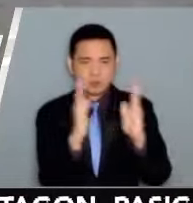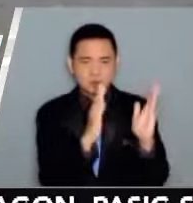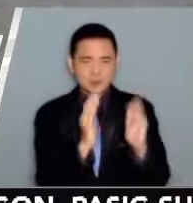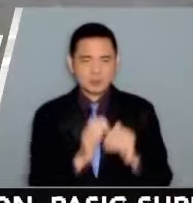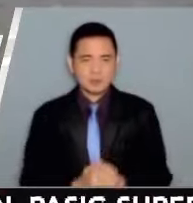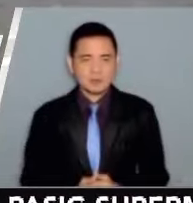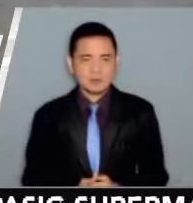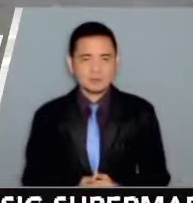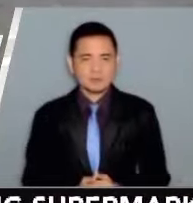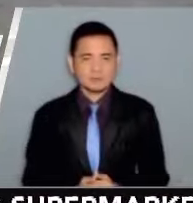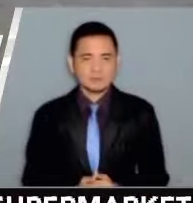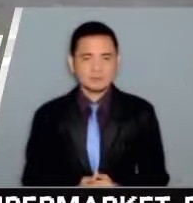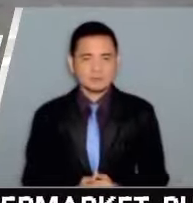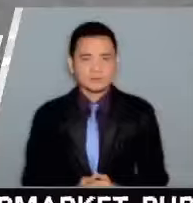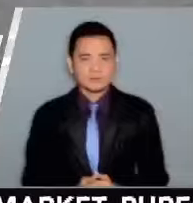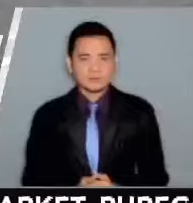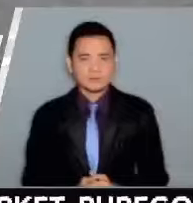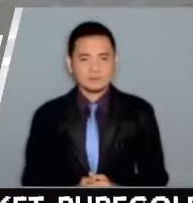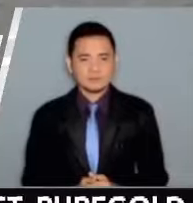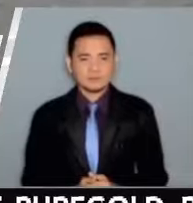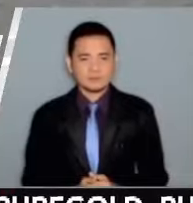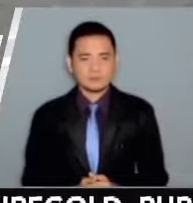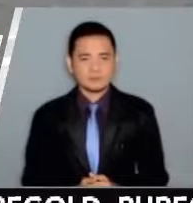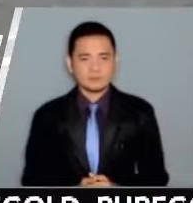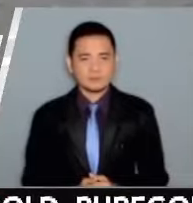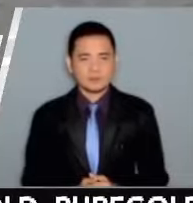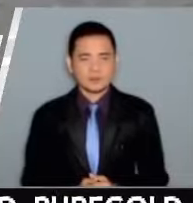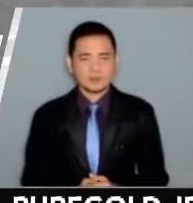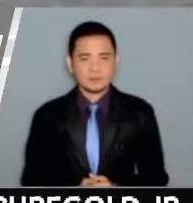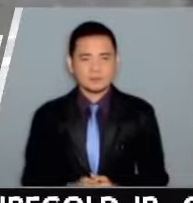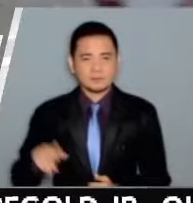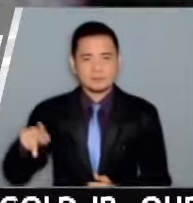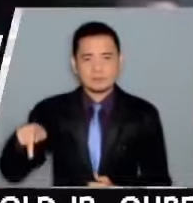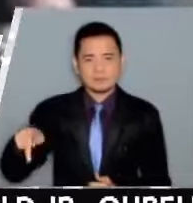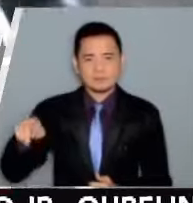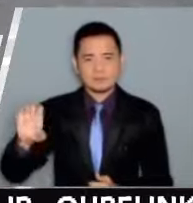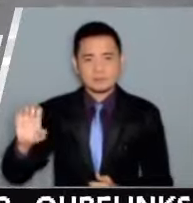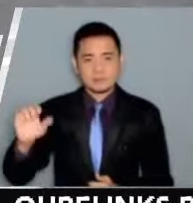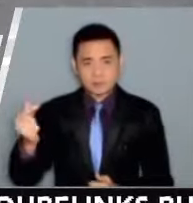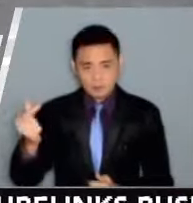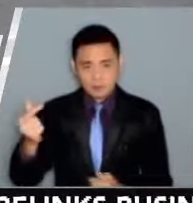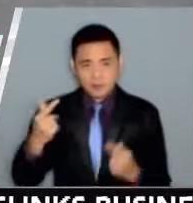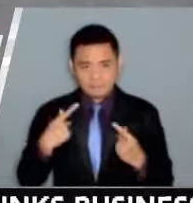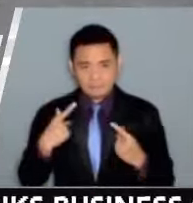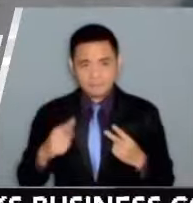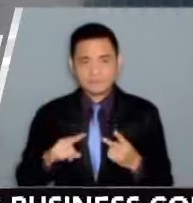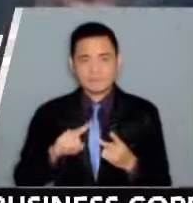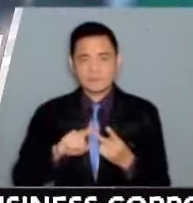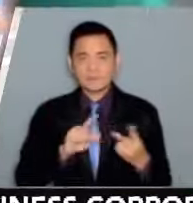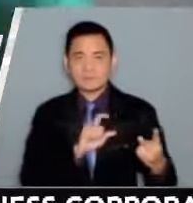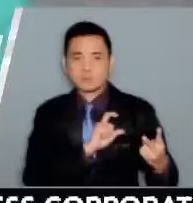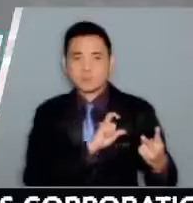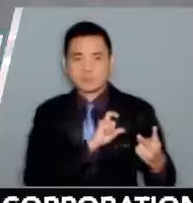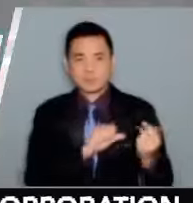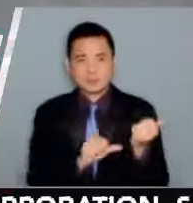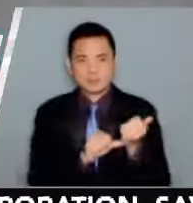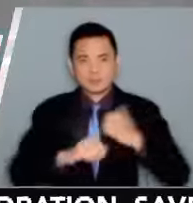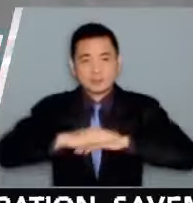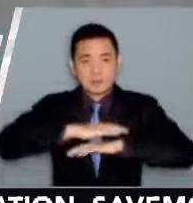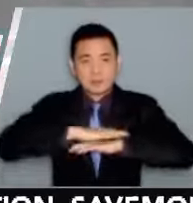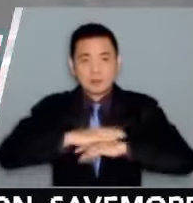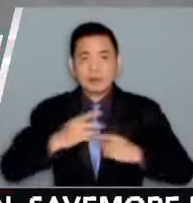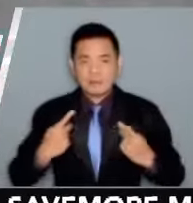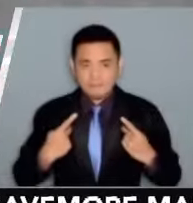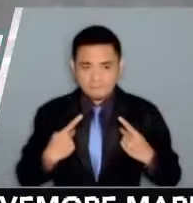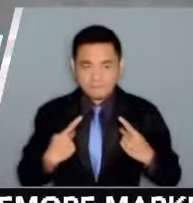operation Mar maliban sa pcg may police assistance desk din sa mga pantalan upang masiguro ang kaligtasan ng mga biyahero ngayong